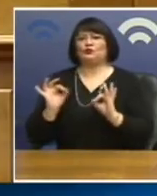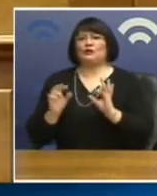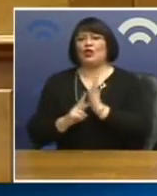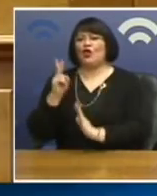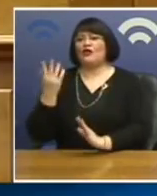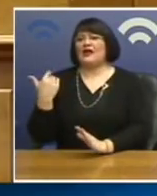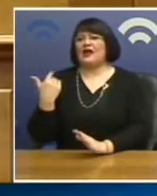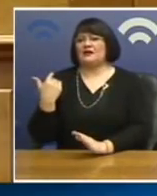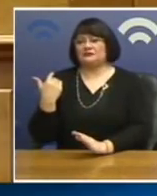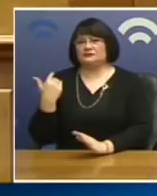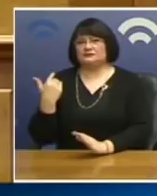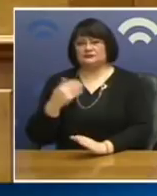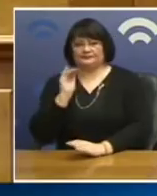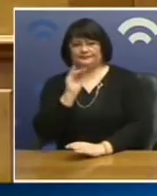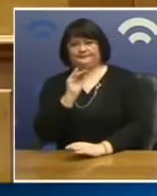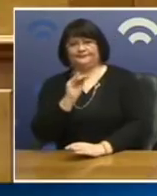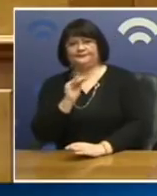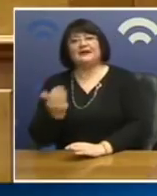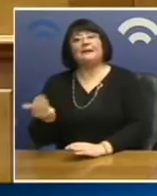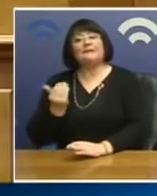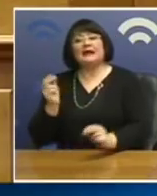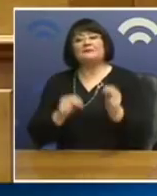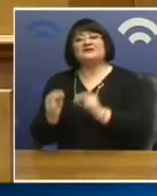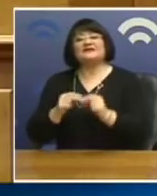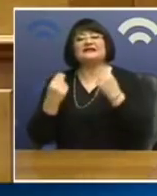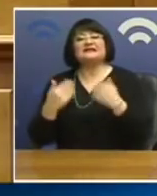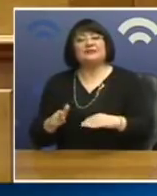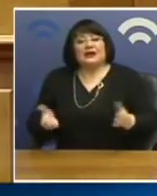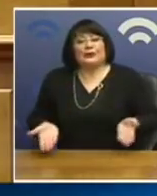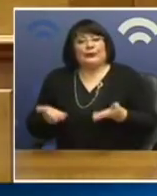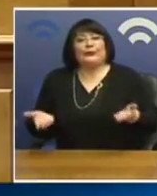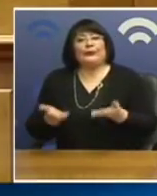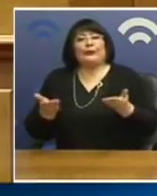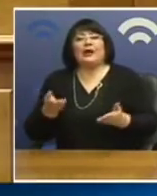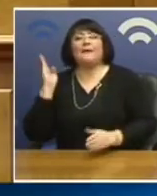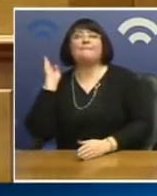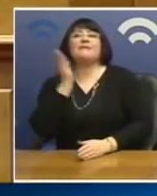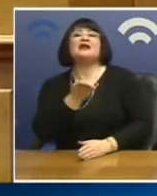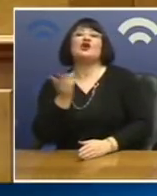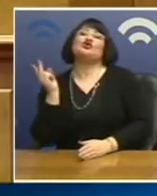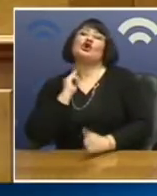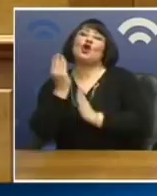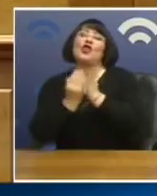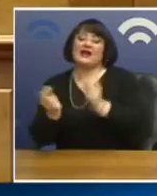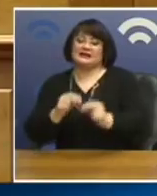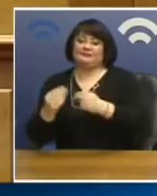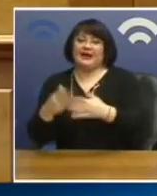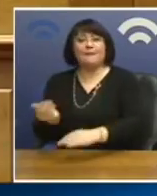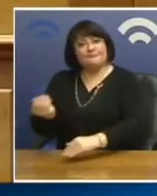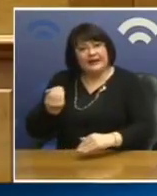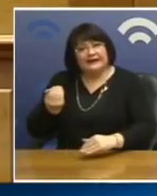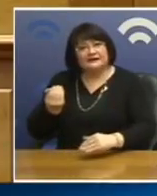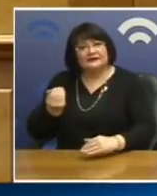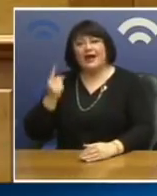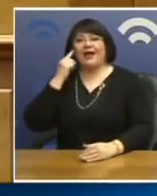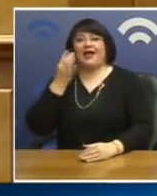δηλαδή πριν ψηφίσετε τους ποινικούς κώδικες. Ο λόγος ήταν για να σας δώσω